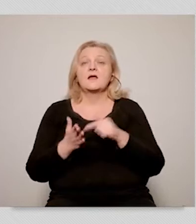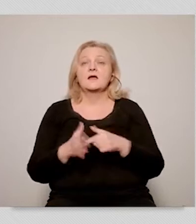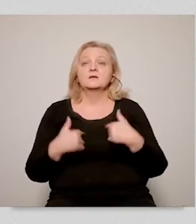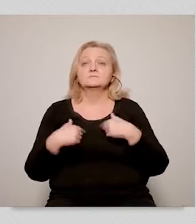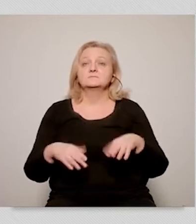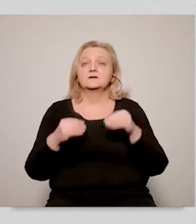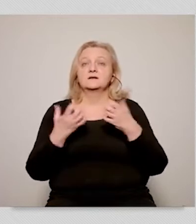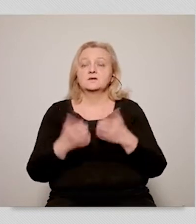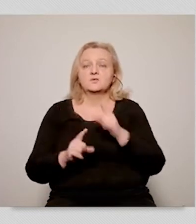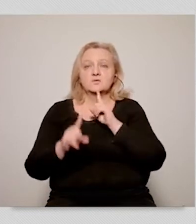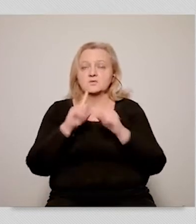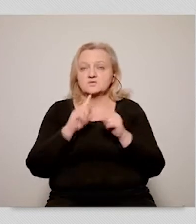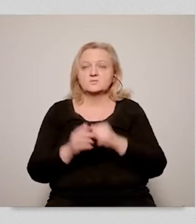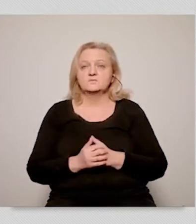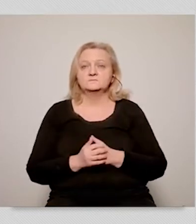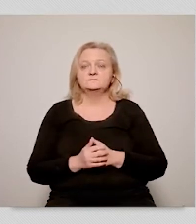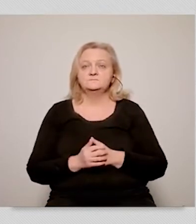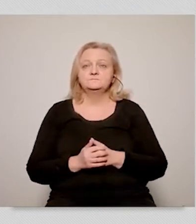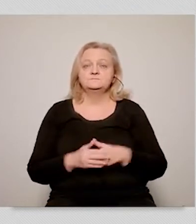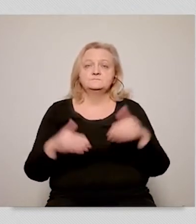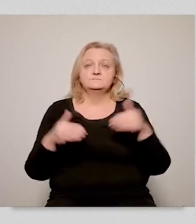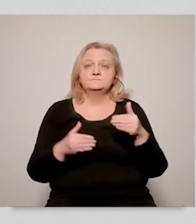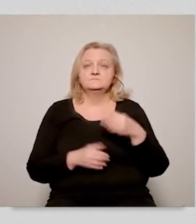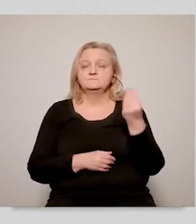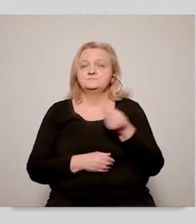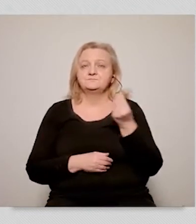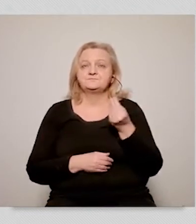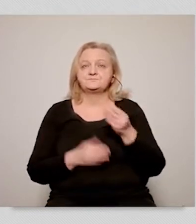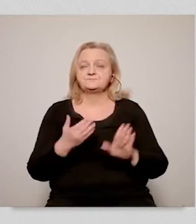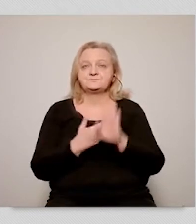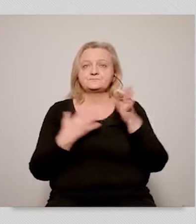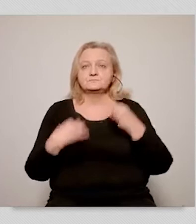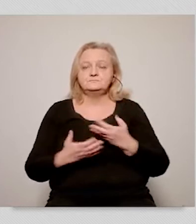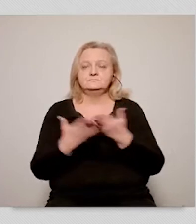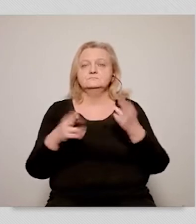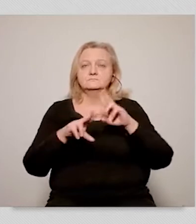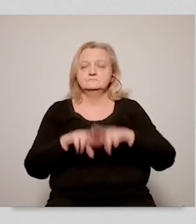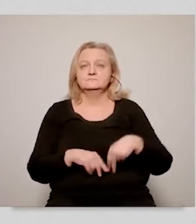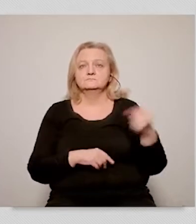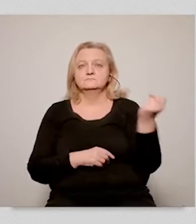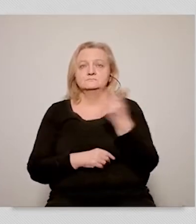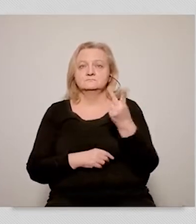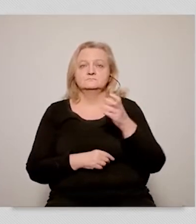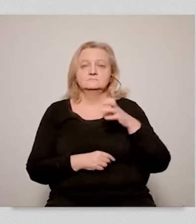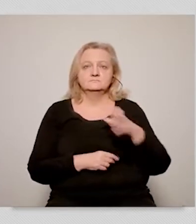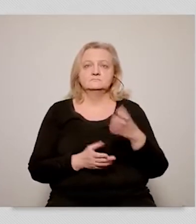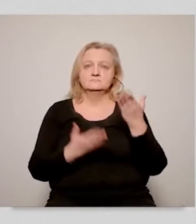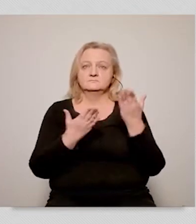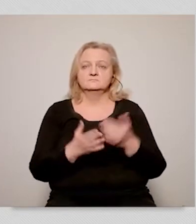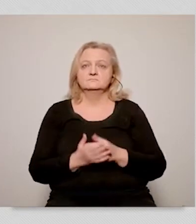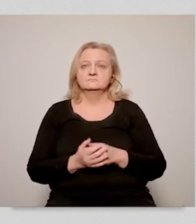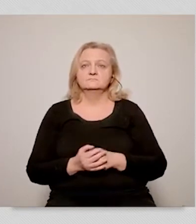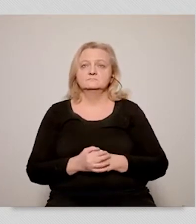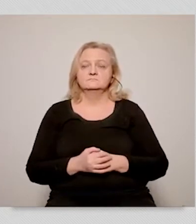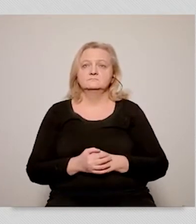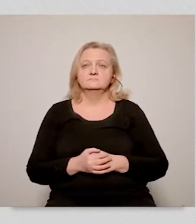tę rozmowę od, może jeszcze przedstawię Państwu pozostałą dwójkę naszych gości w tej